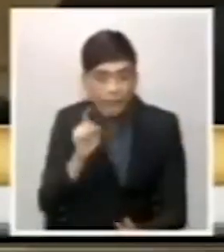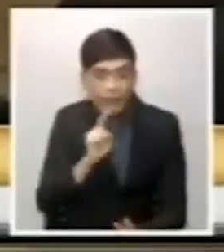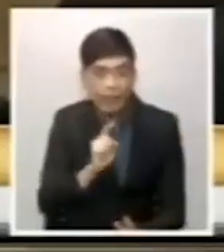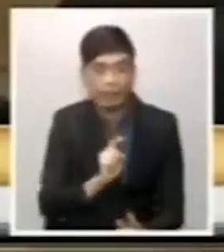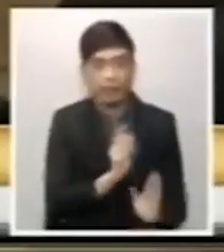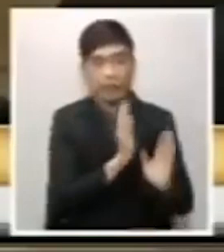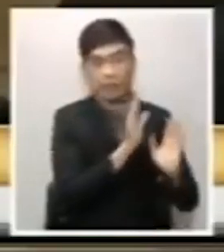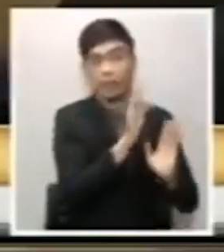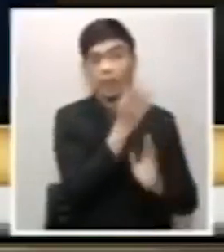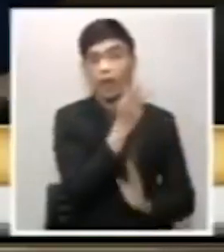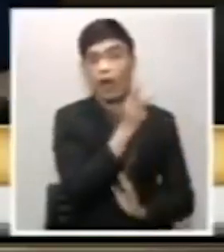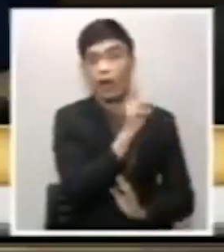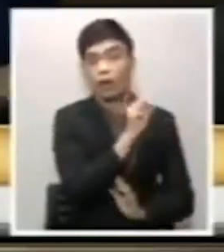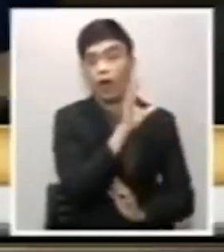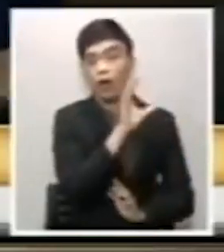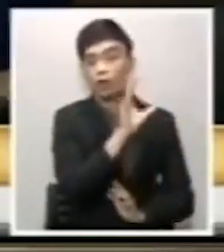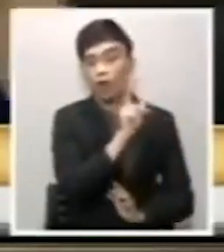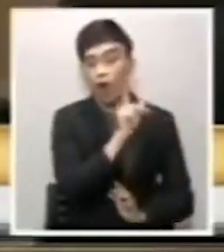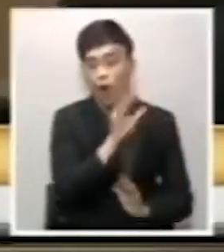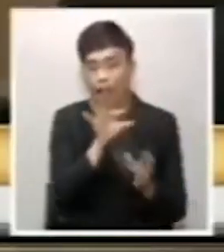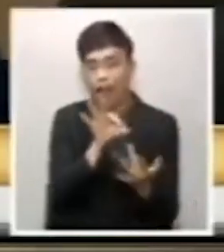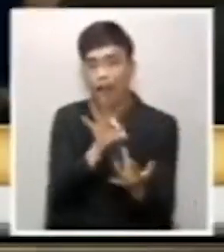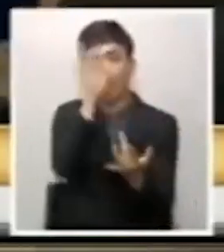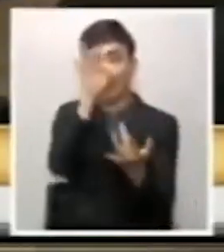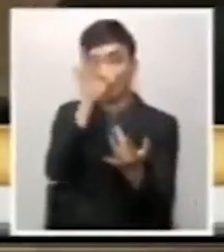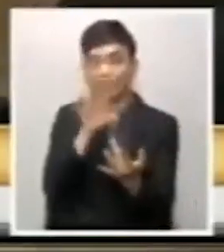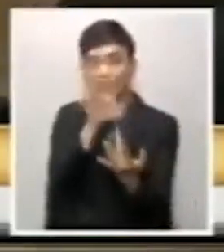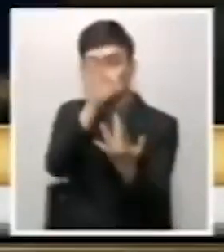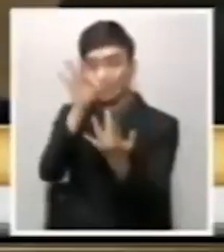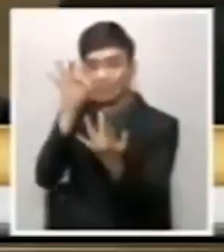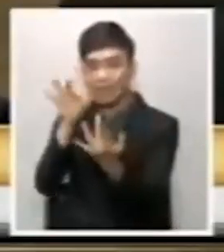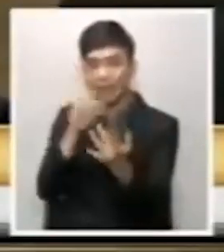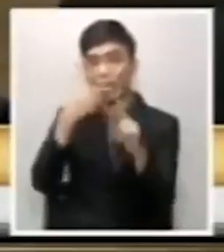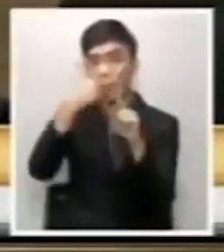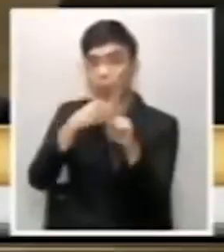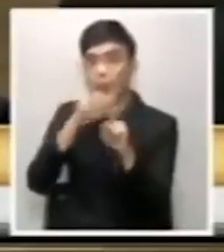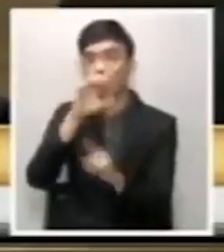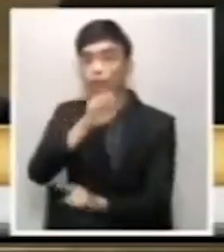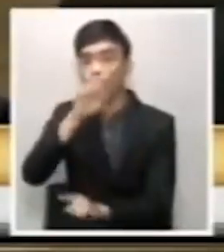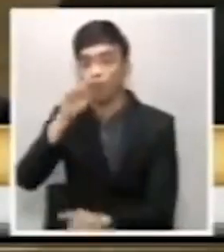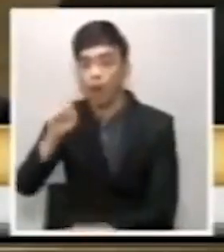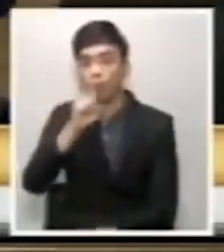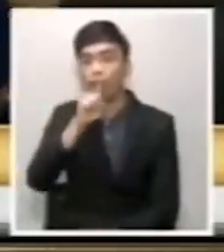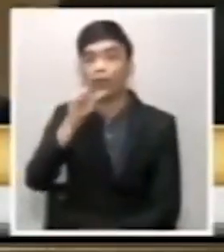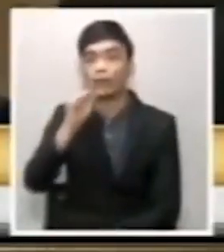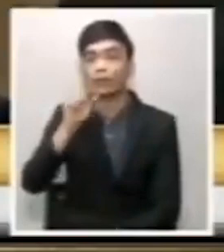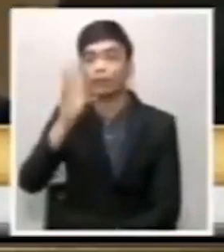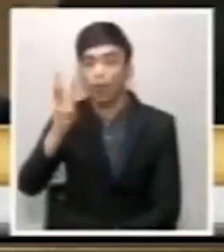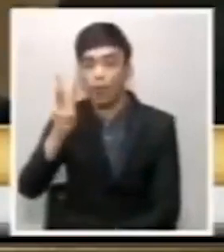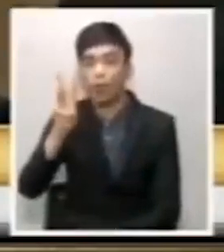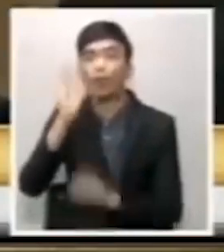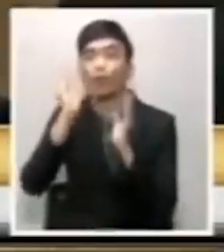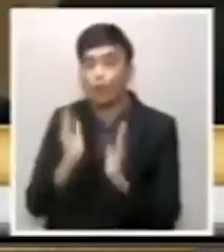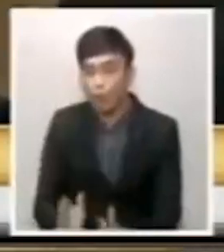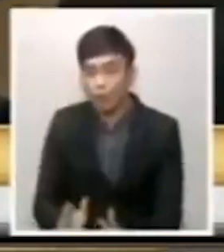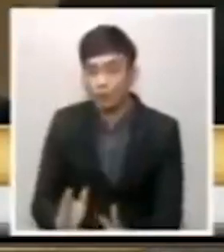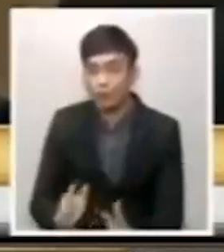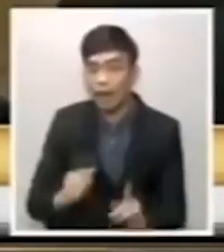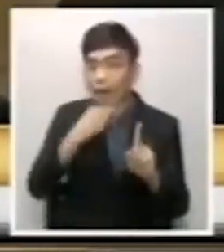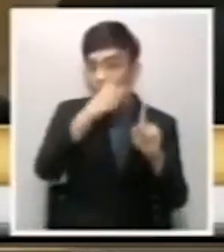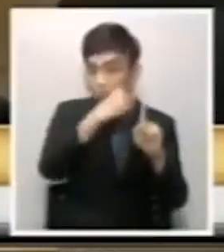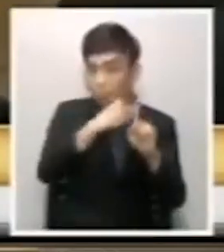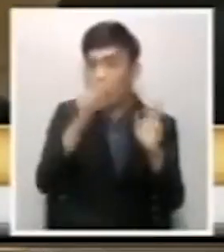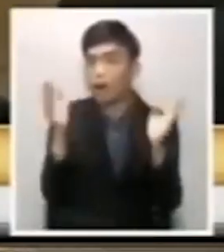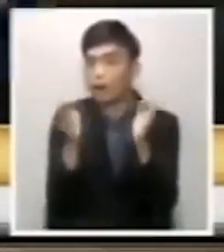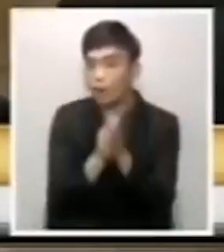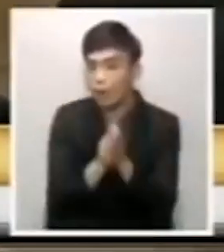คนบวกกับสส126คน จริงๆในจำนวนอาจจะมากกว่าแต่แค่ตามรัฐธร